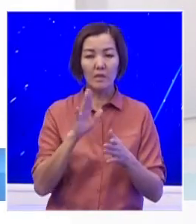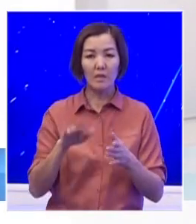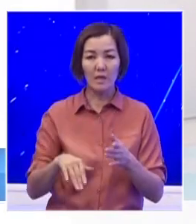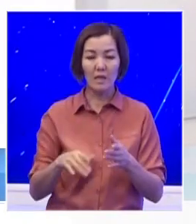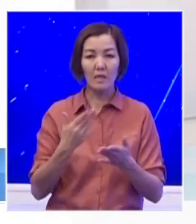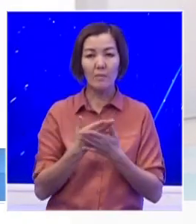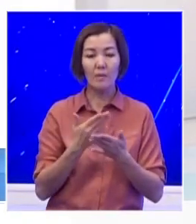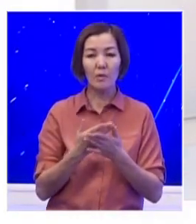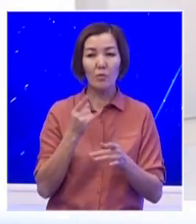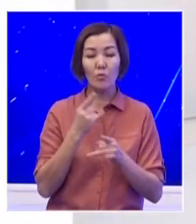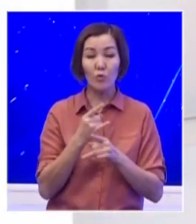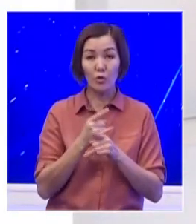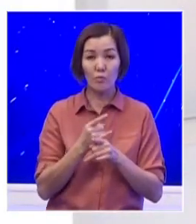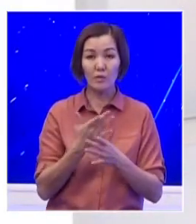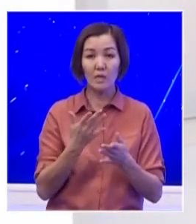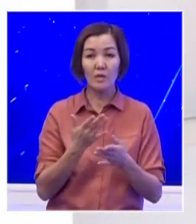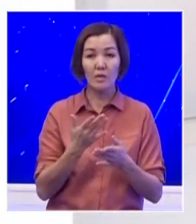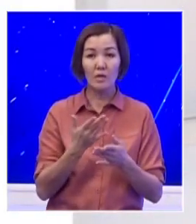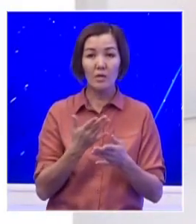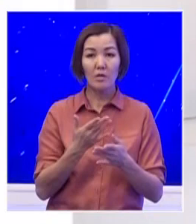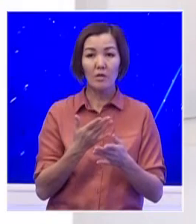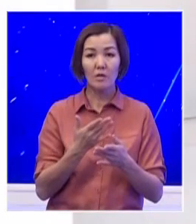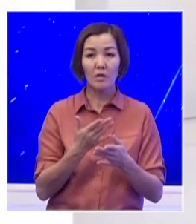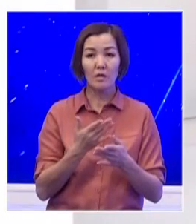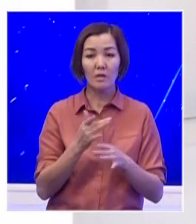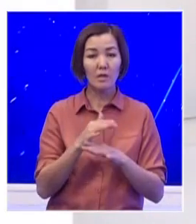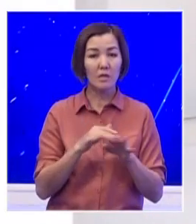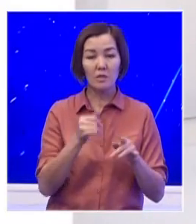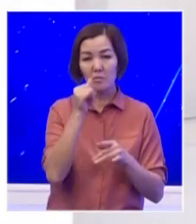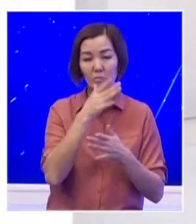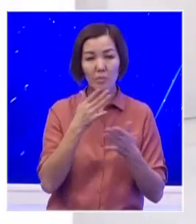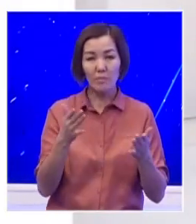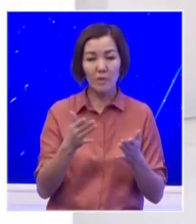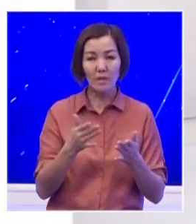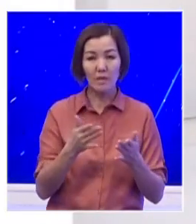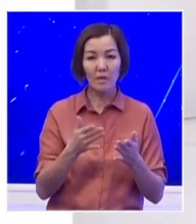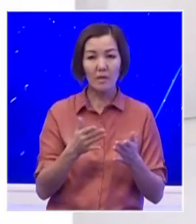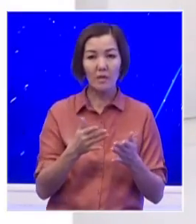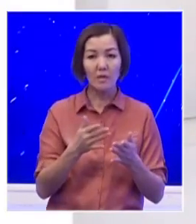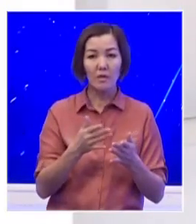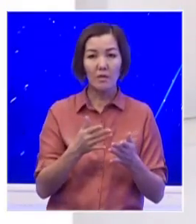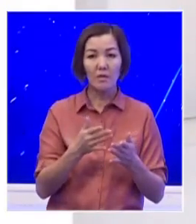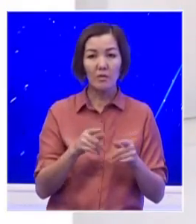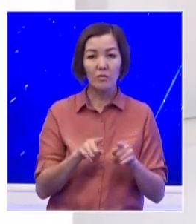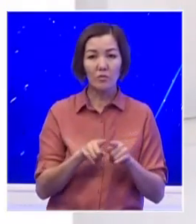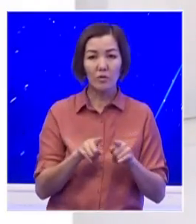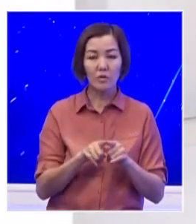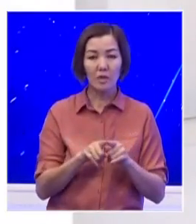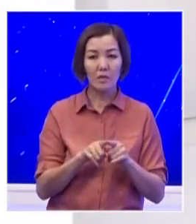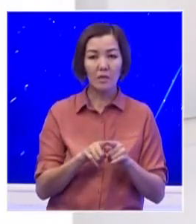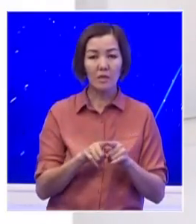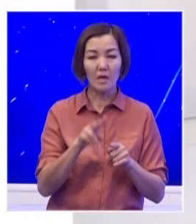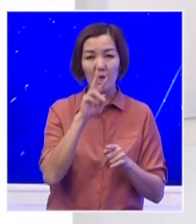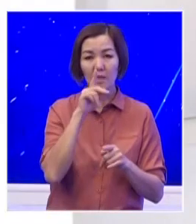егер ол ақпаратты өтірік жалған болса, онда елден кешім сұрау дегенде мүлдем жоқ. Сол сияқты күдікті мен қылмыскерлерді де шатастырып